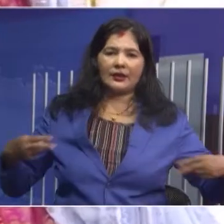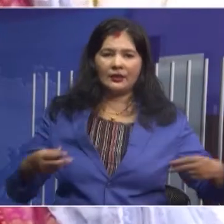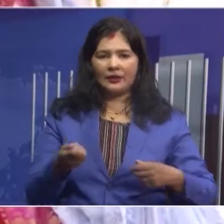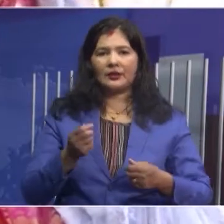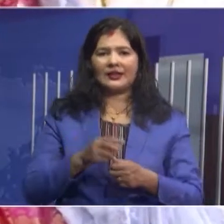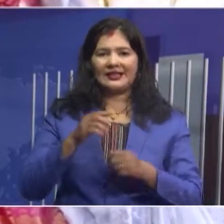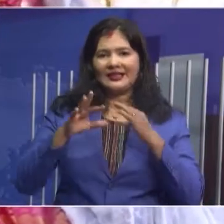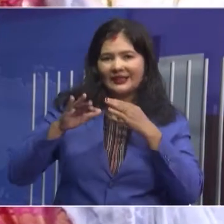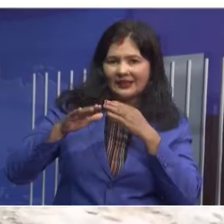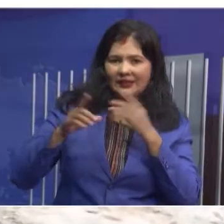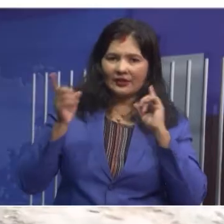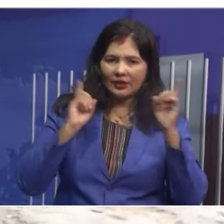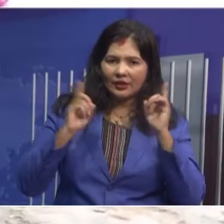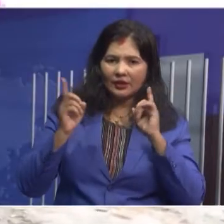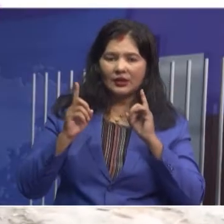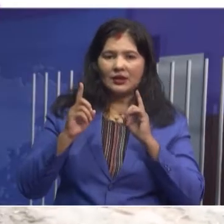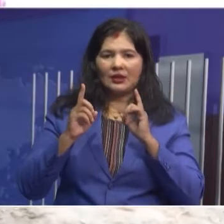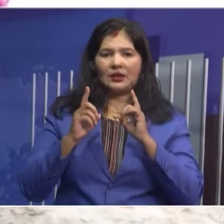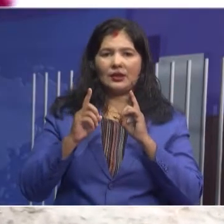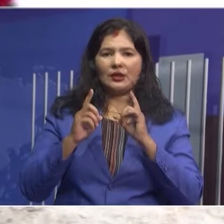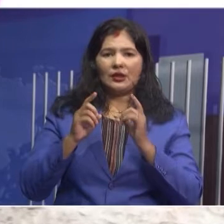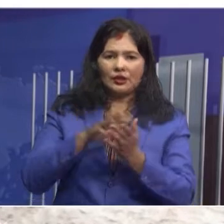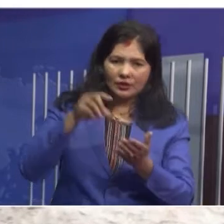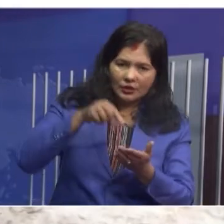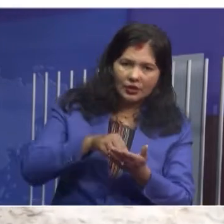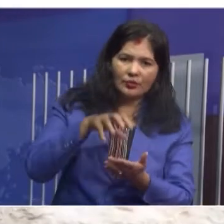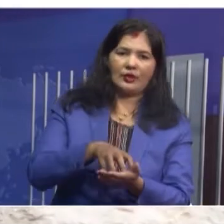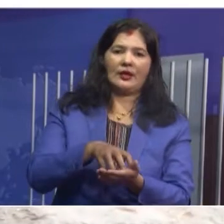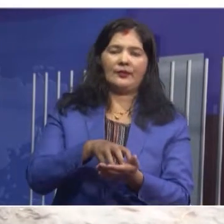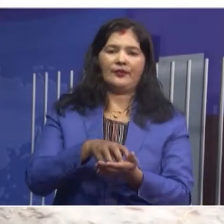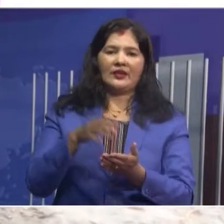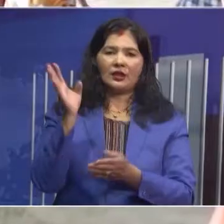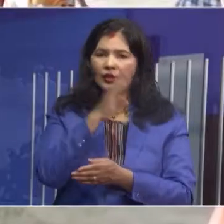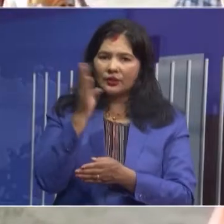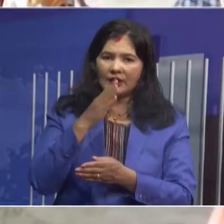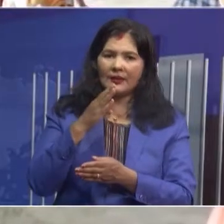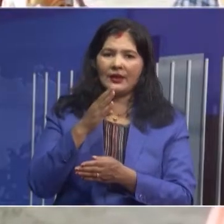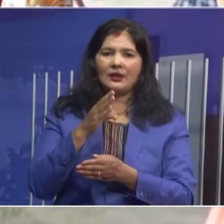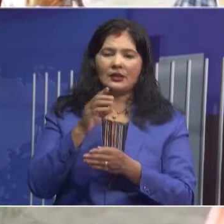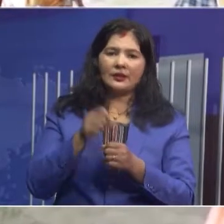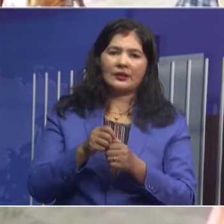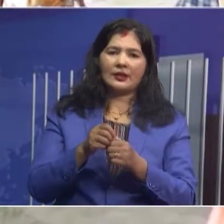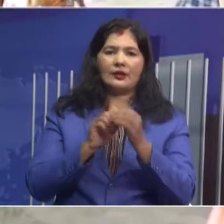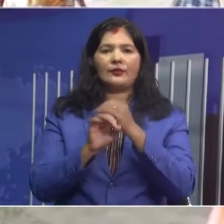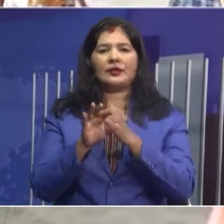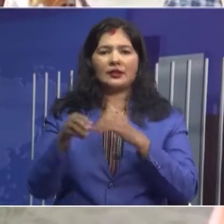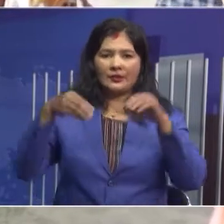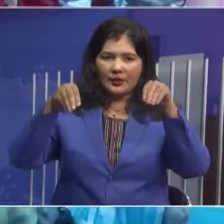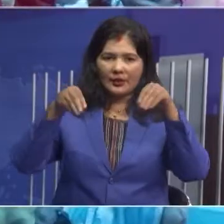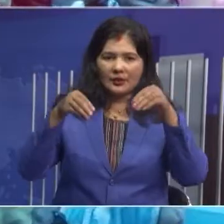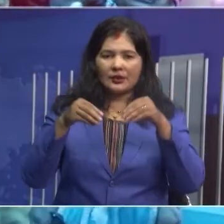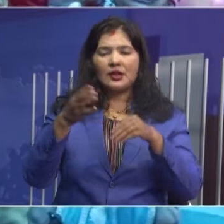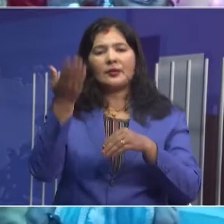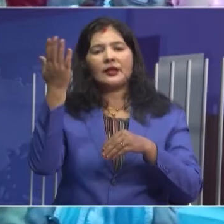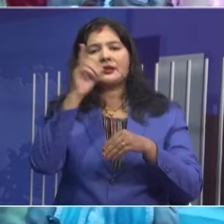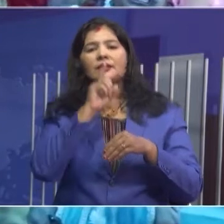कृष्णनगर, चन्द्रौटा, बहादुरगंज तथा सदरमुकाम तौलेहवामा समेत दुर्गा झाँकी प्रदर्शन गरिने हुँदा वर्षौंदेखि मूर्ति बनाउँदै